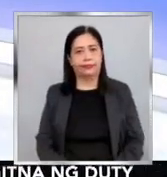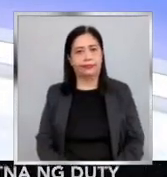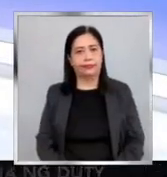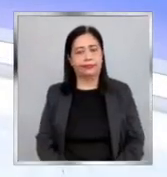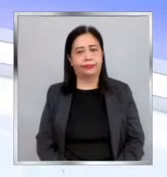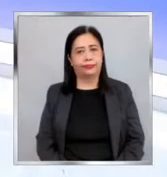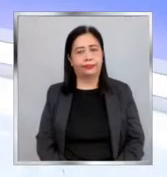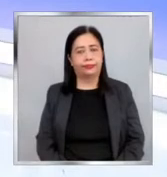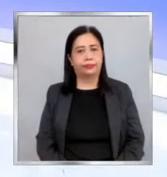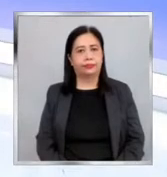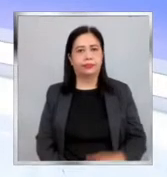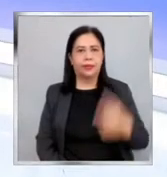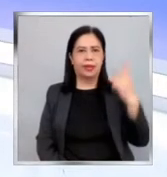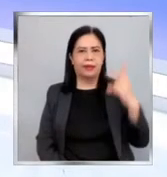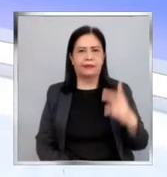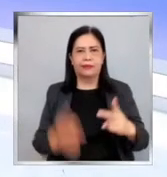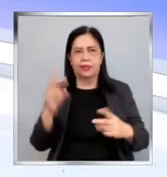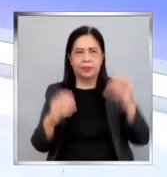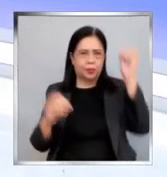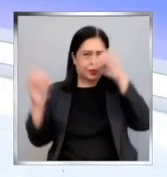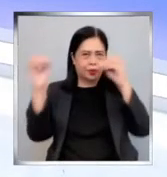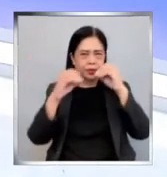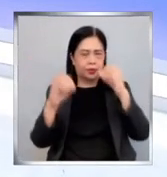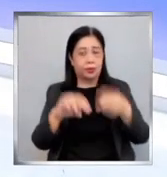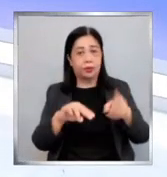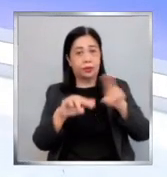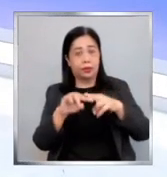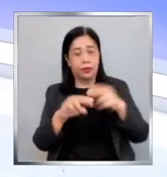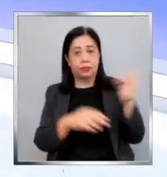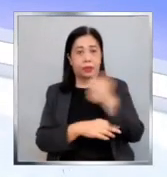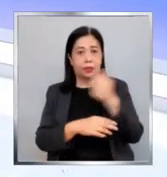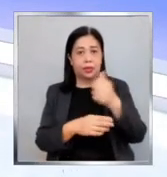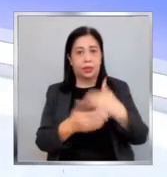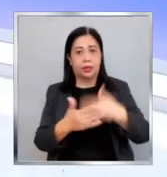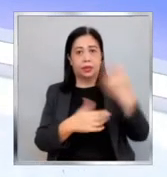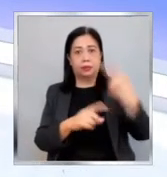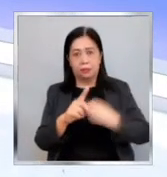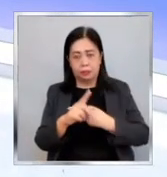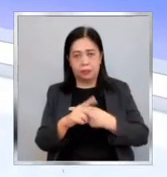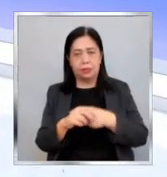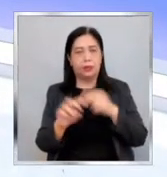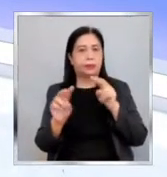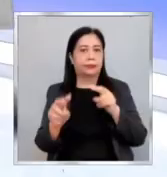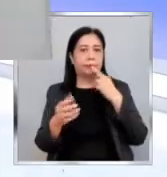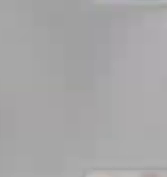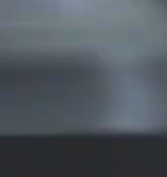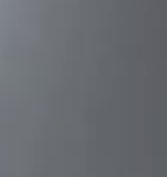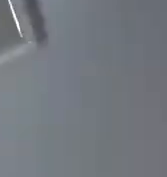Hati ang ilang tsuper sa inaprubahang taas pasahe sa susunod na buwan. Nakatutok si Von Aquino.